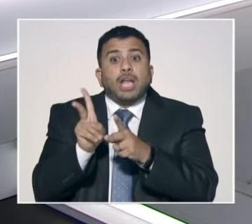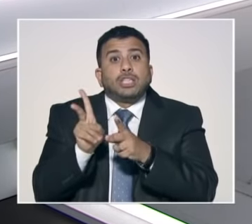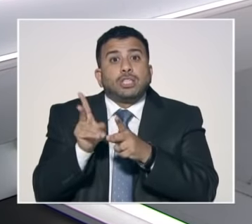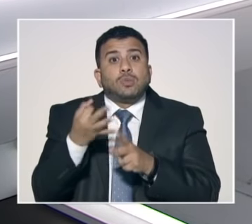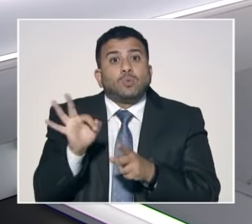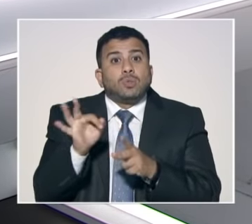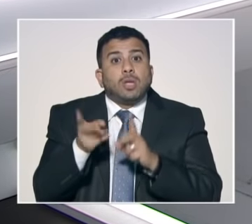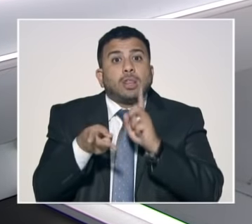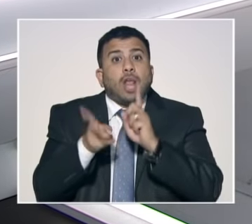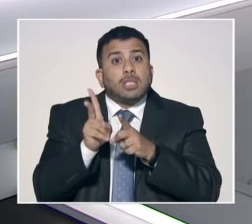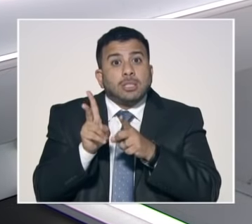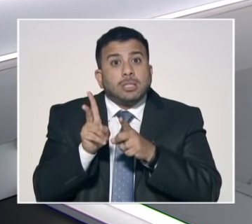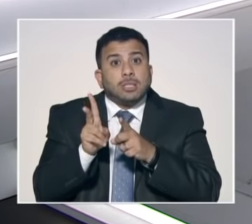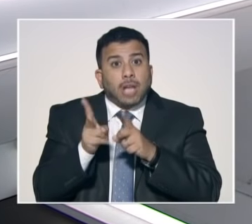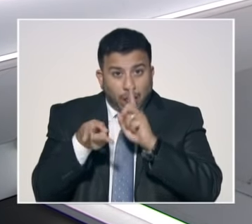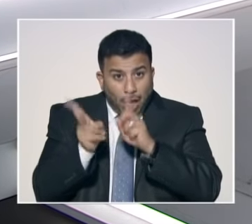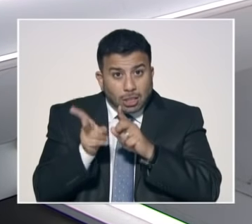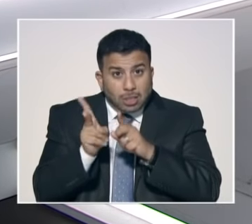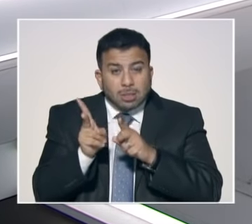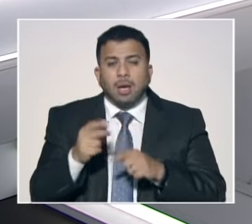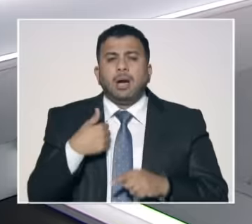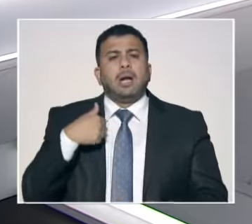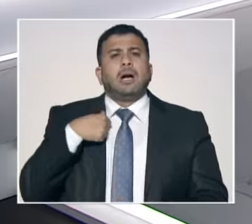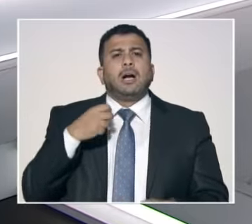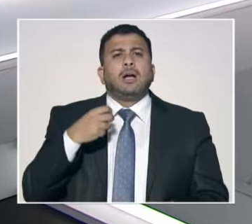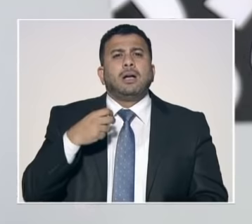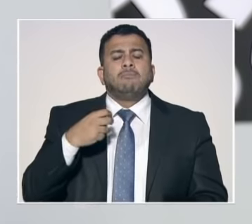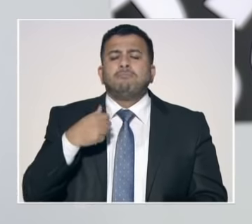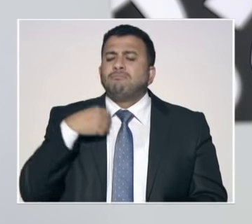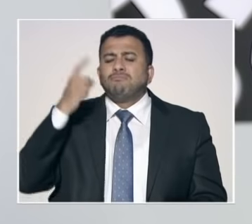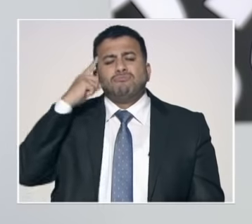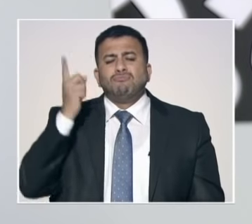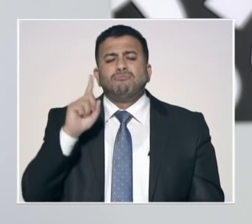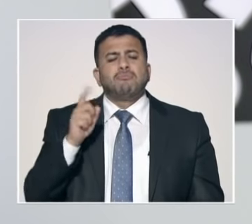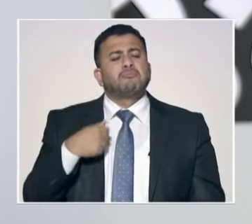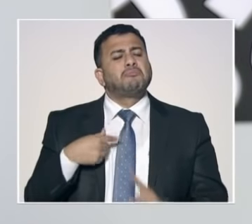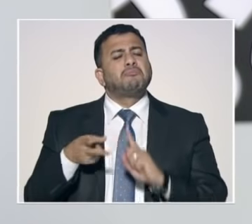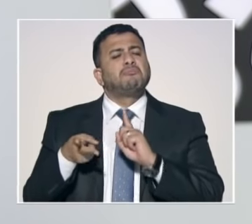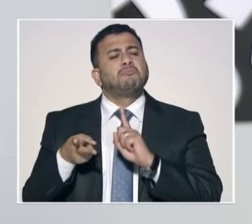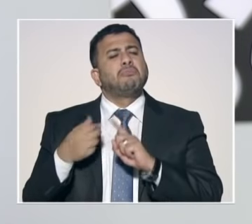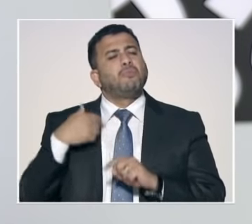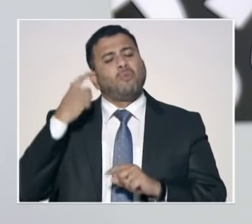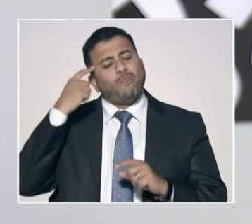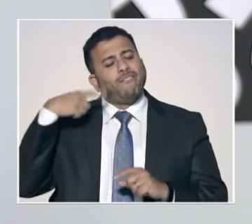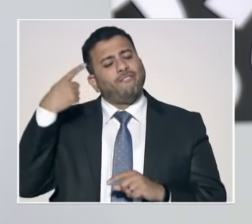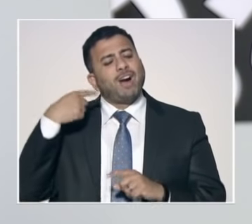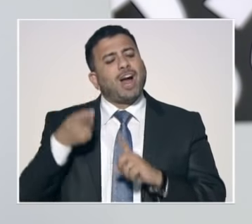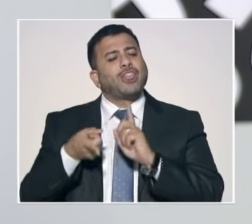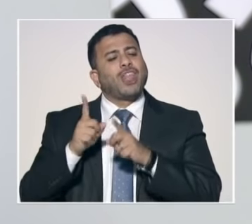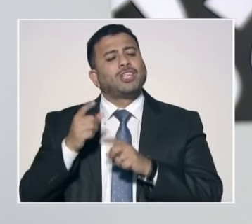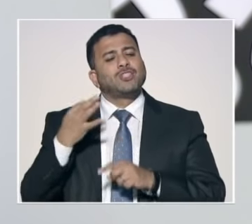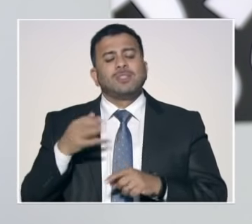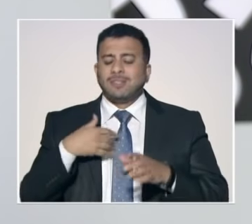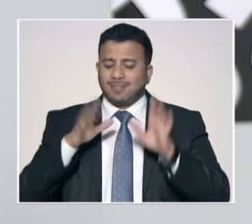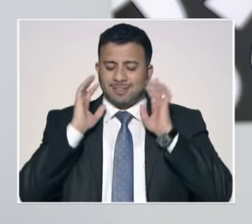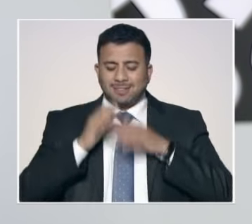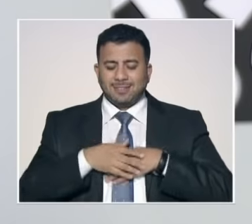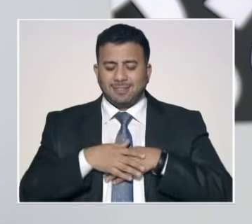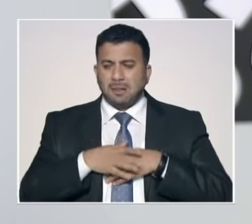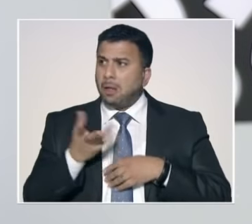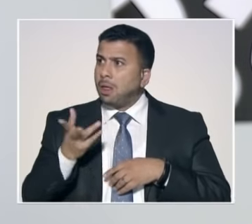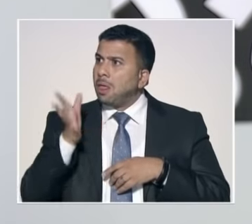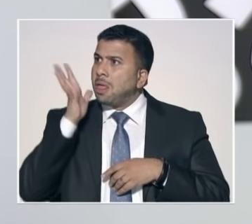أو أخبروك، يجب عليك أن تقوم مباشرة وتصلين الظهر مرة ثانية، واللي صليتي هذا سنة. الآن